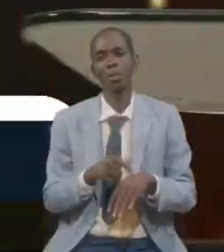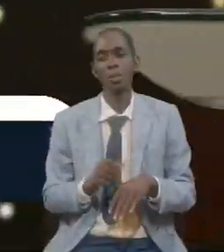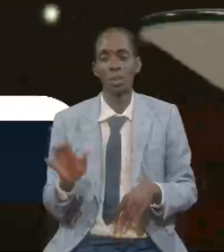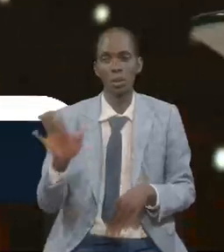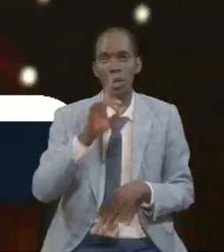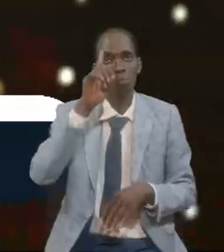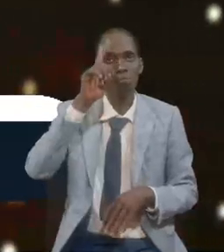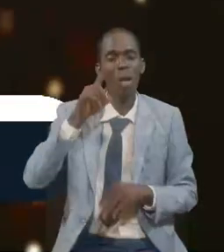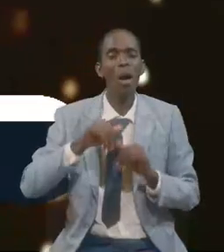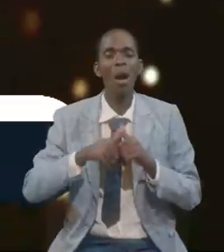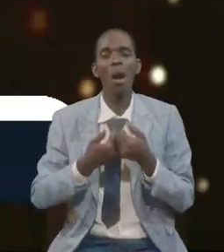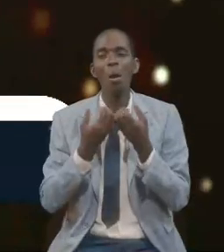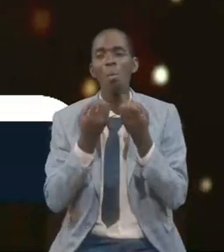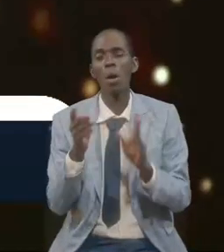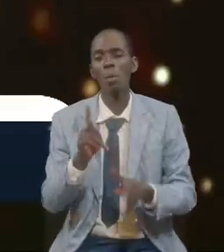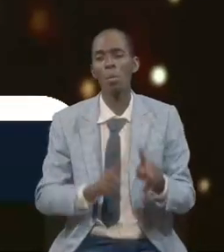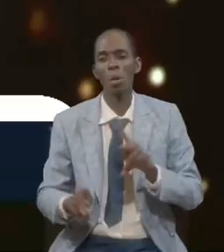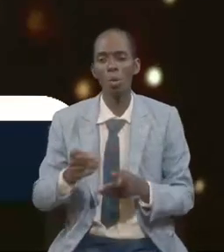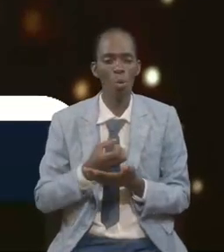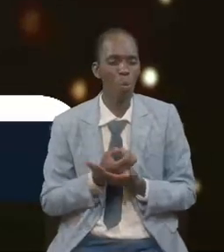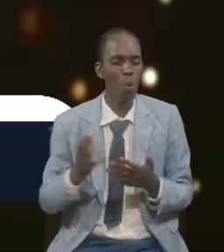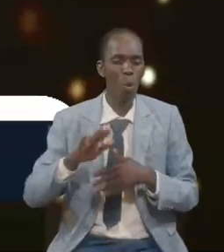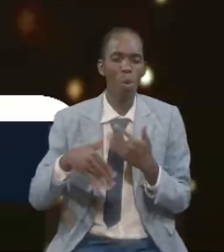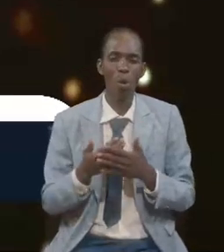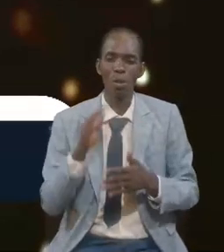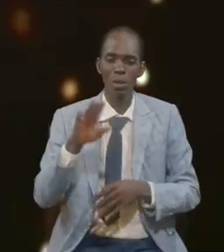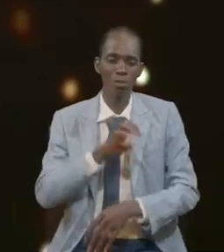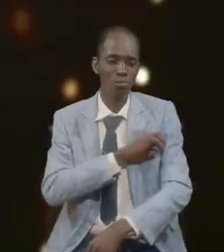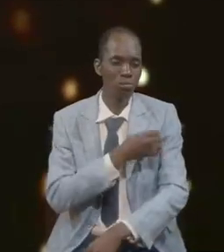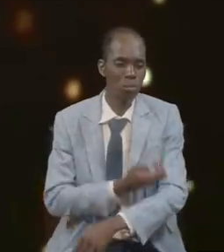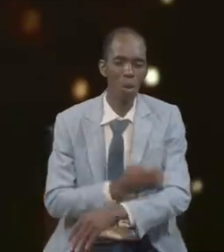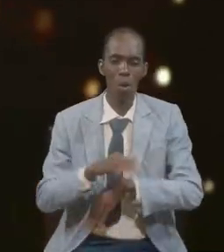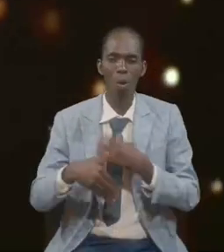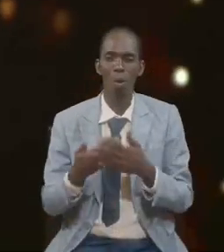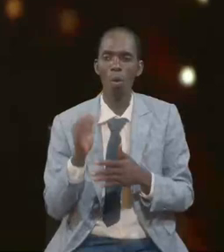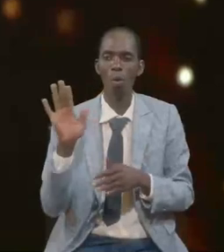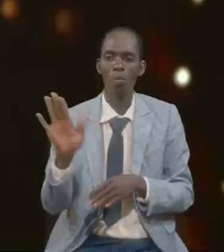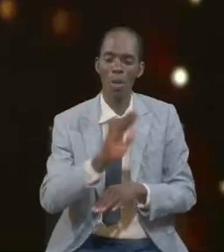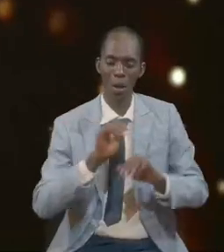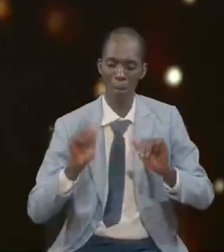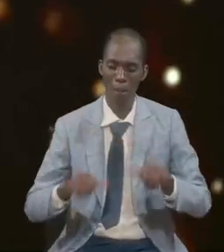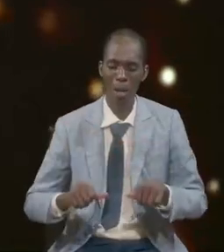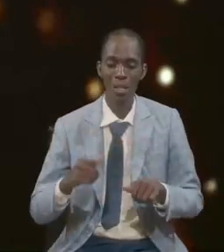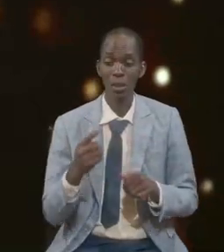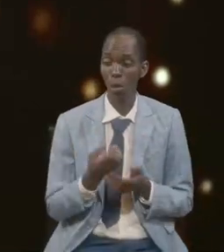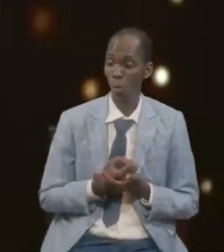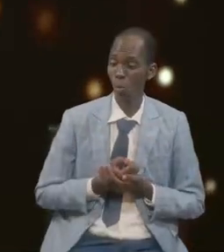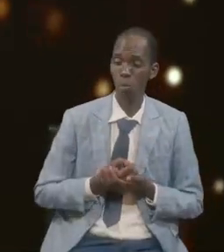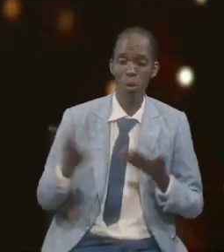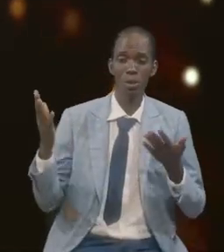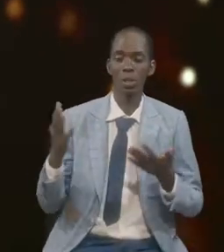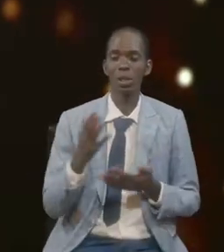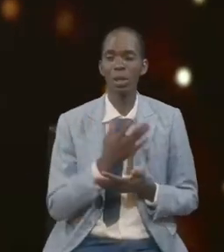gaspillé leur temps, leur talent? Combien de personnes ont gaspillé leur effort, leur habileté? Le